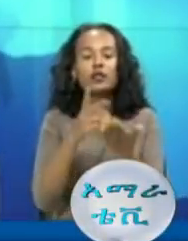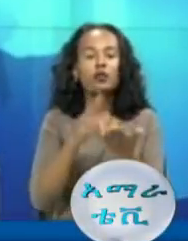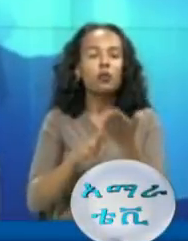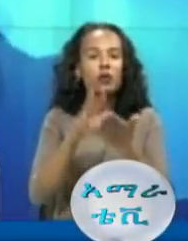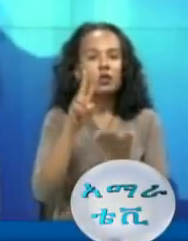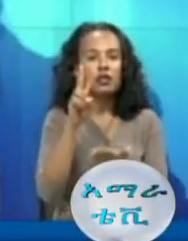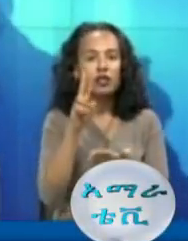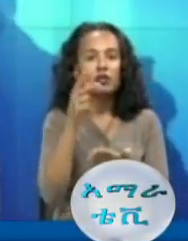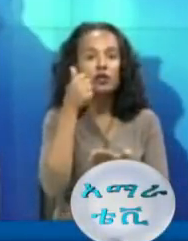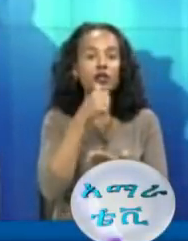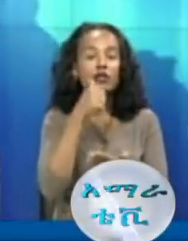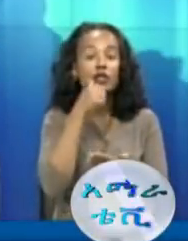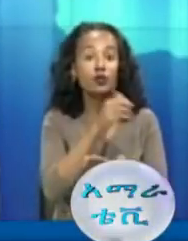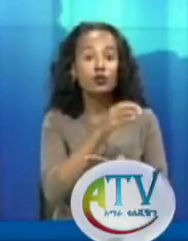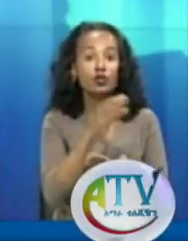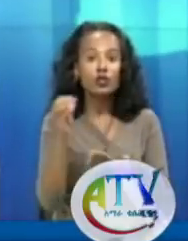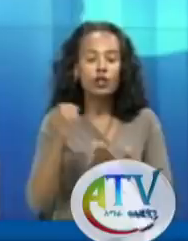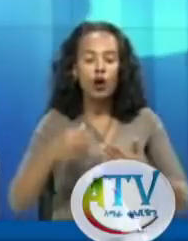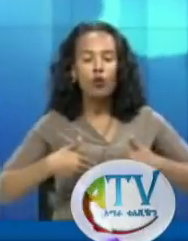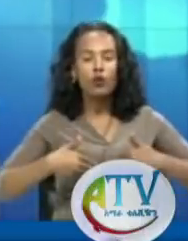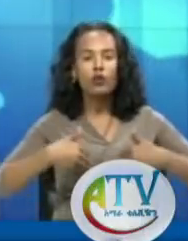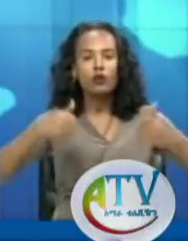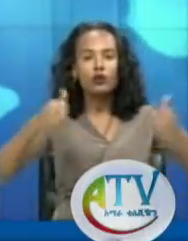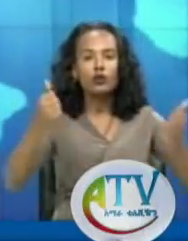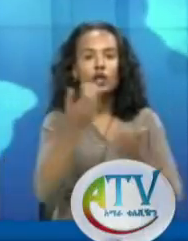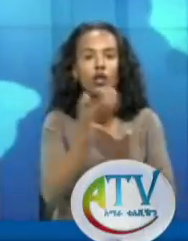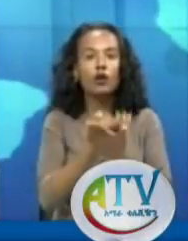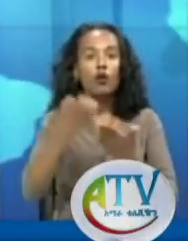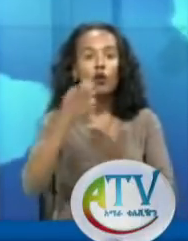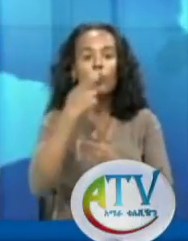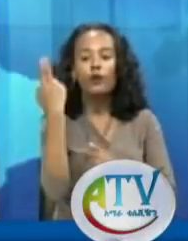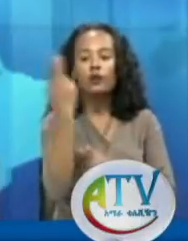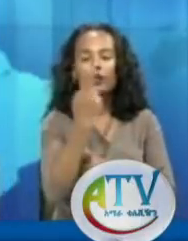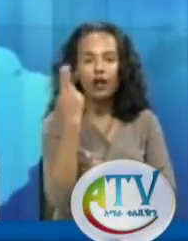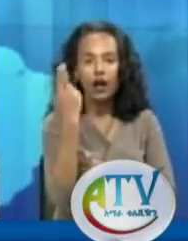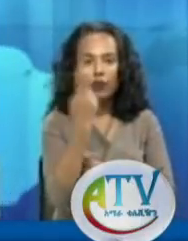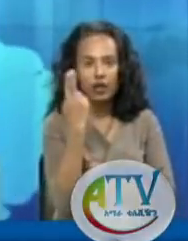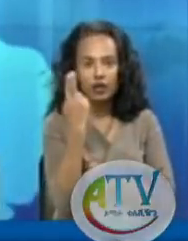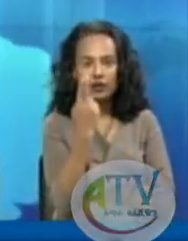በመነሳት ሴቶችንና ወጣቶችን ኢኮኖሚያዊ ተጠቃሚነት